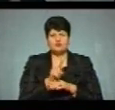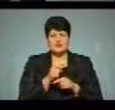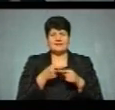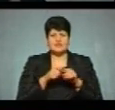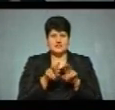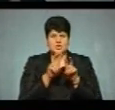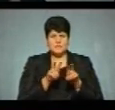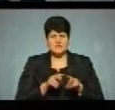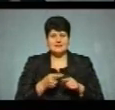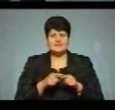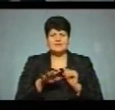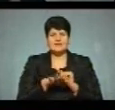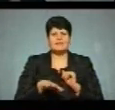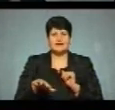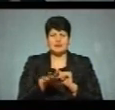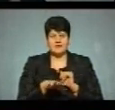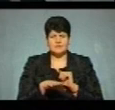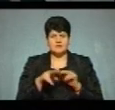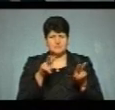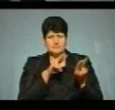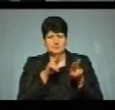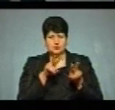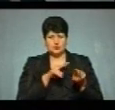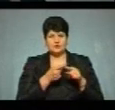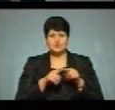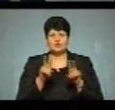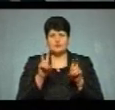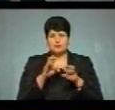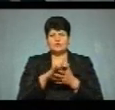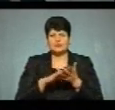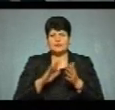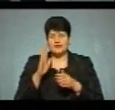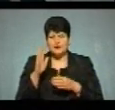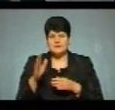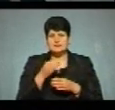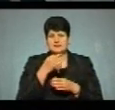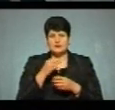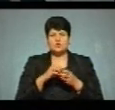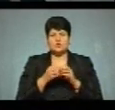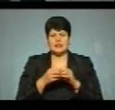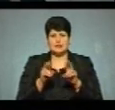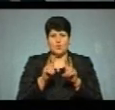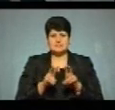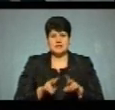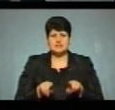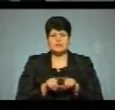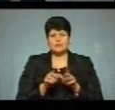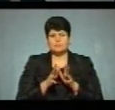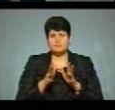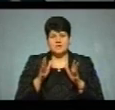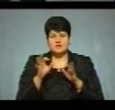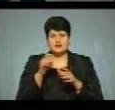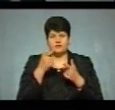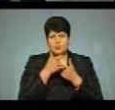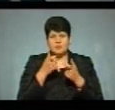технічне обстеження цієї ділянки. Ми відслідковуватимемо цю тему надалі і повідомимо вам про результати обстеження. Також більше інформації про